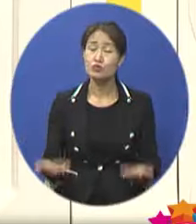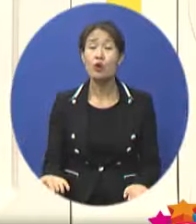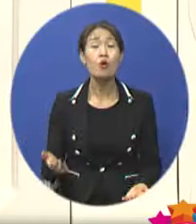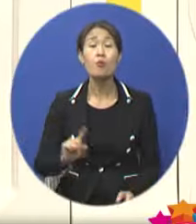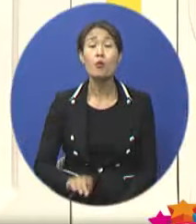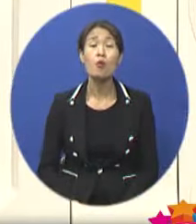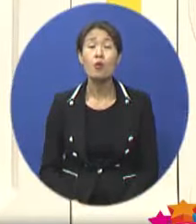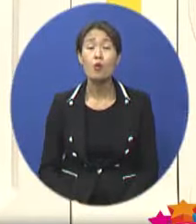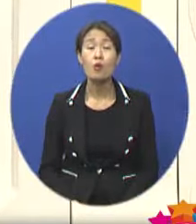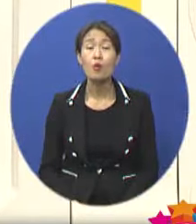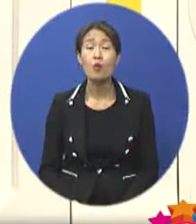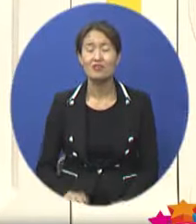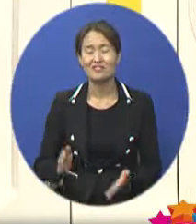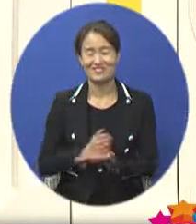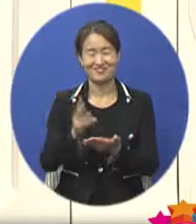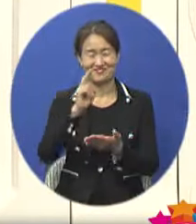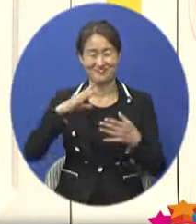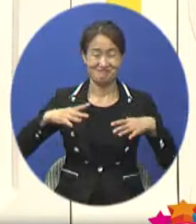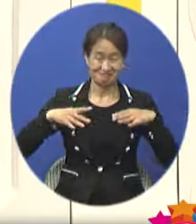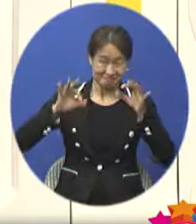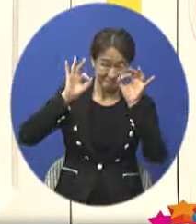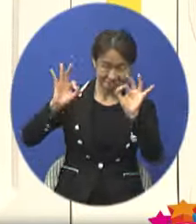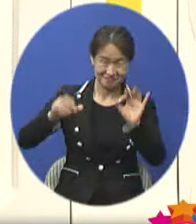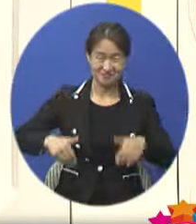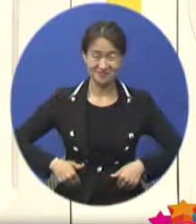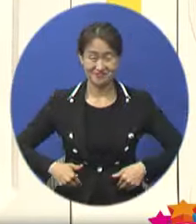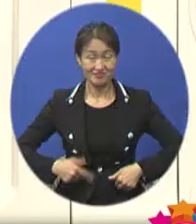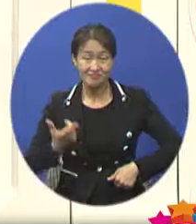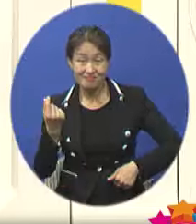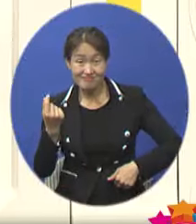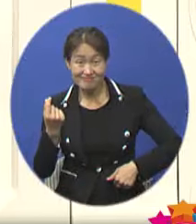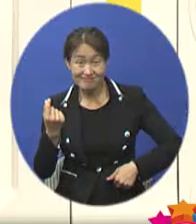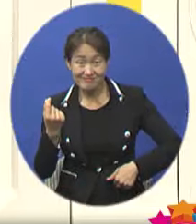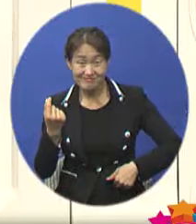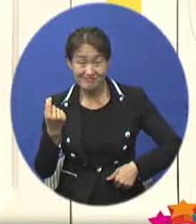되니까? 나는 노래자랑 봐요. 그렇죠. 그 맞아요?